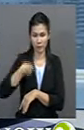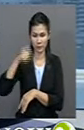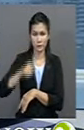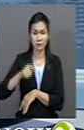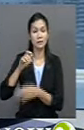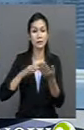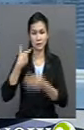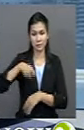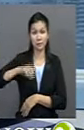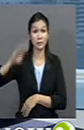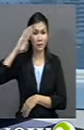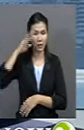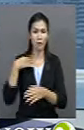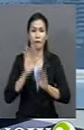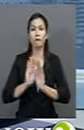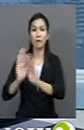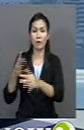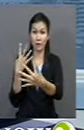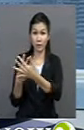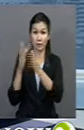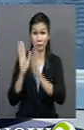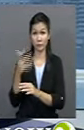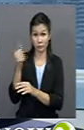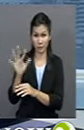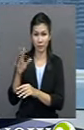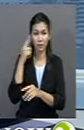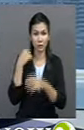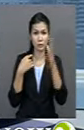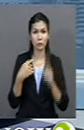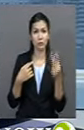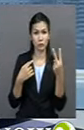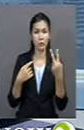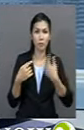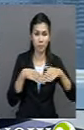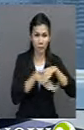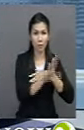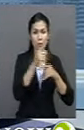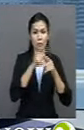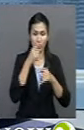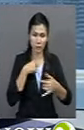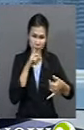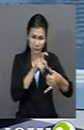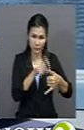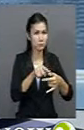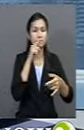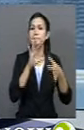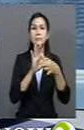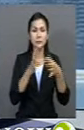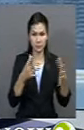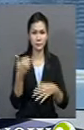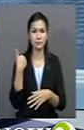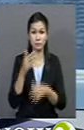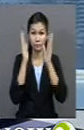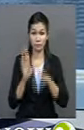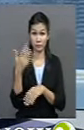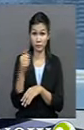ากขัง15คน ครับ ส่วนอีก2คนก็ได้รับการปล่อยตัวไปเพราะว่าจากการสืบสวนทุกอย่างแล้วไม่มีส่วนเกี่ยวข้องนะฮะ